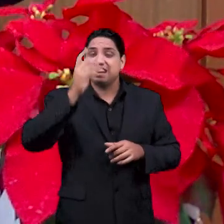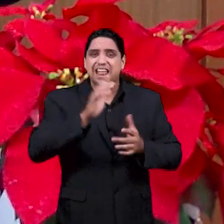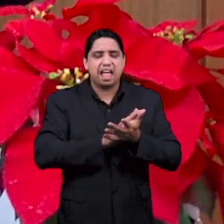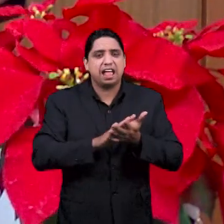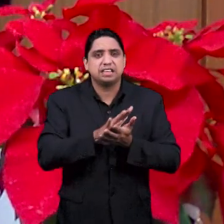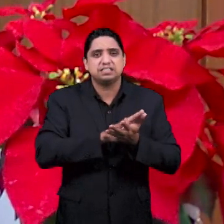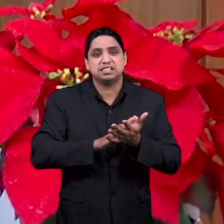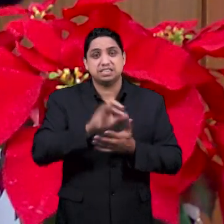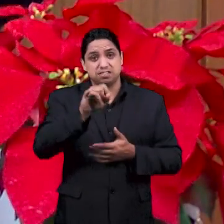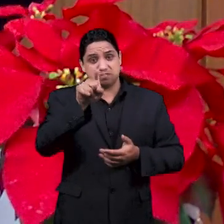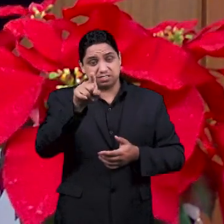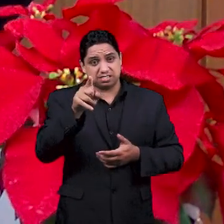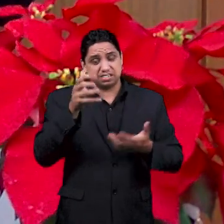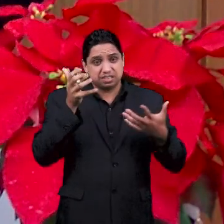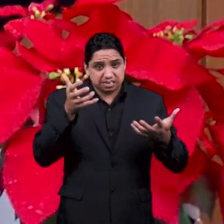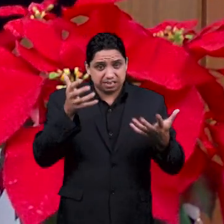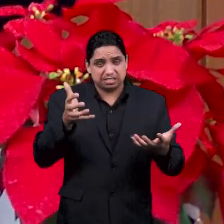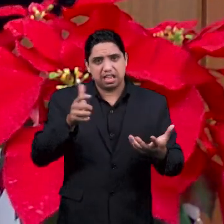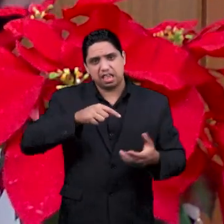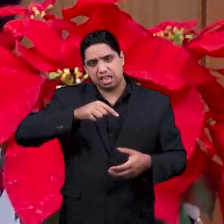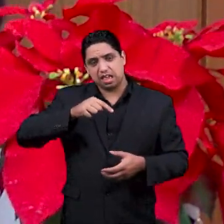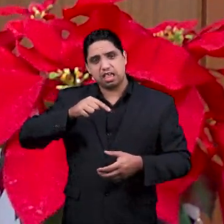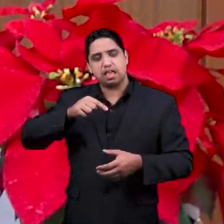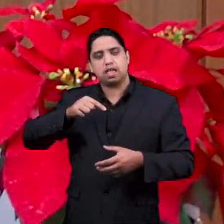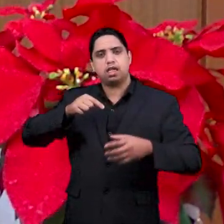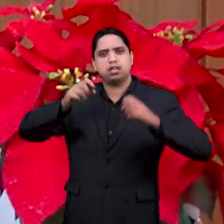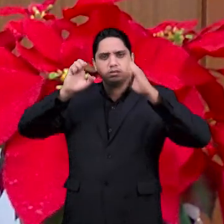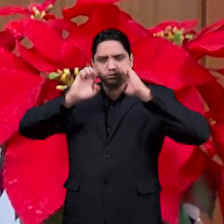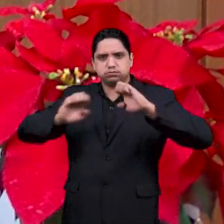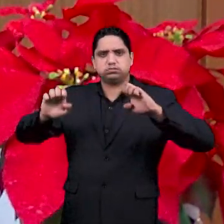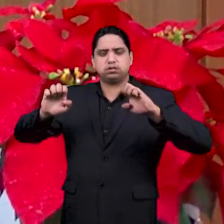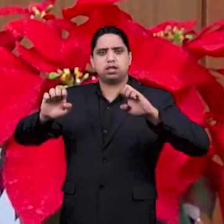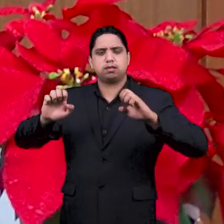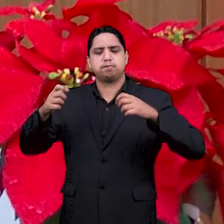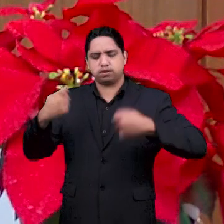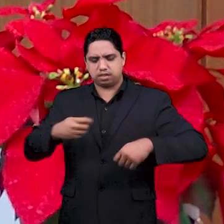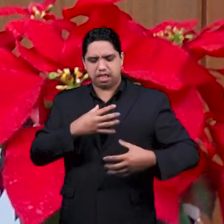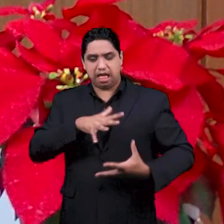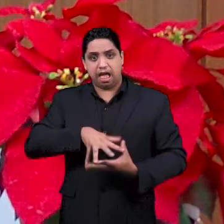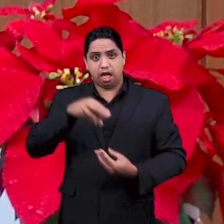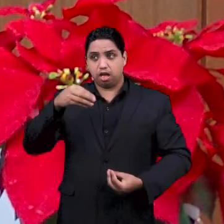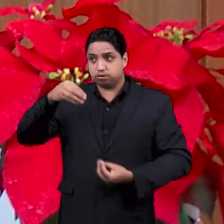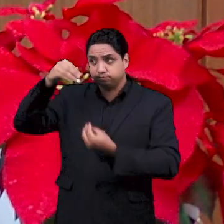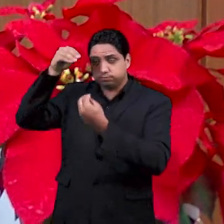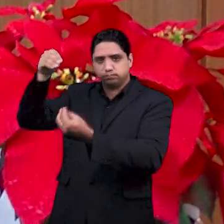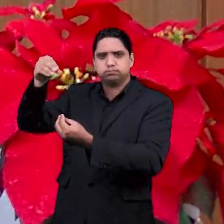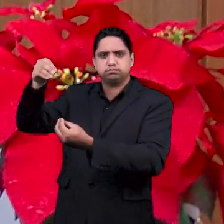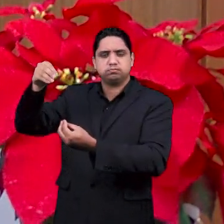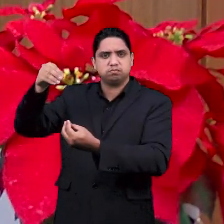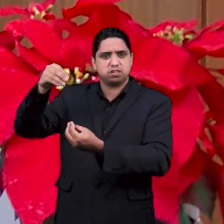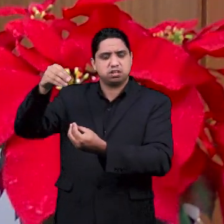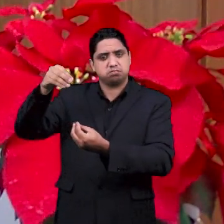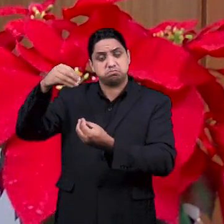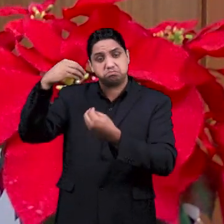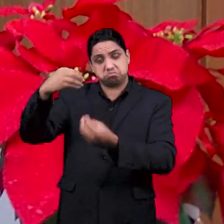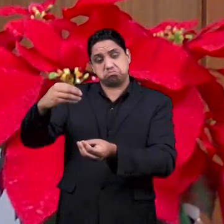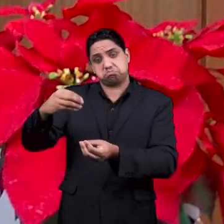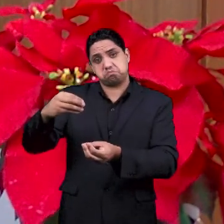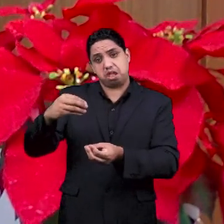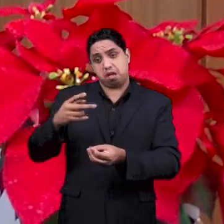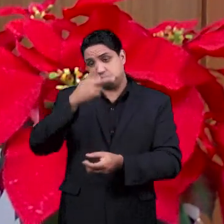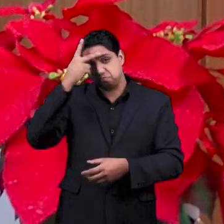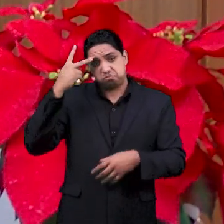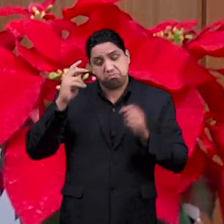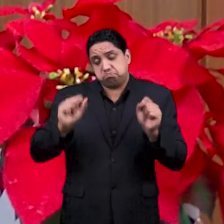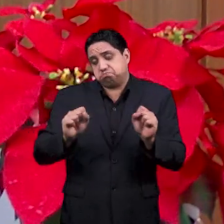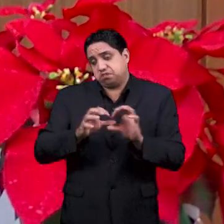свою жизнь и уходит. Если ты хочешь отдать свою душу кому-то, но я